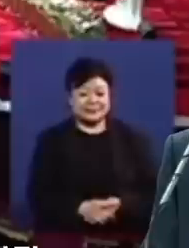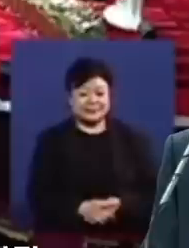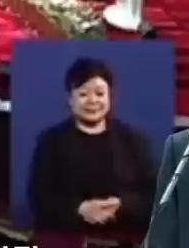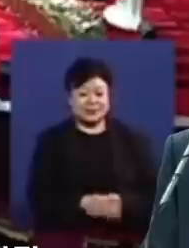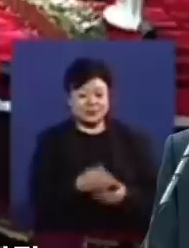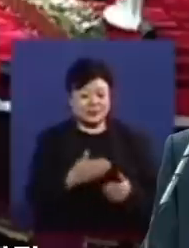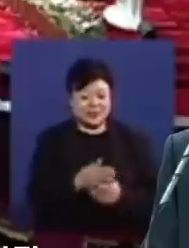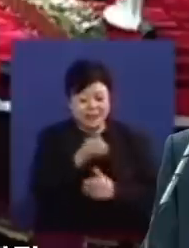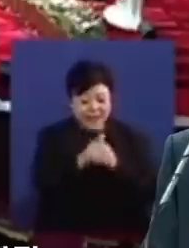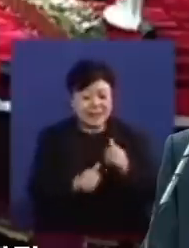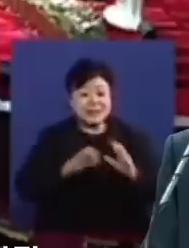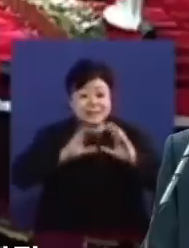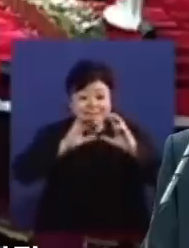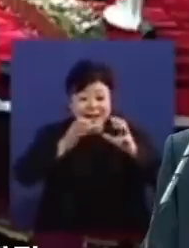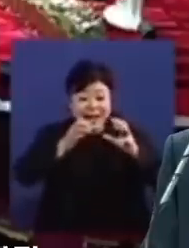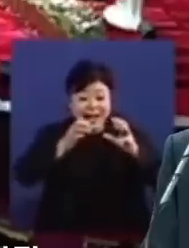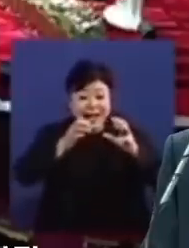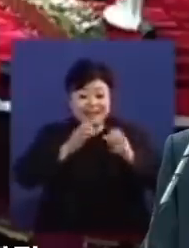우리에게 하늘나라는